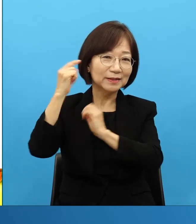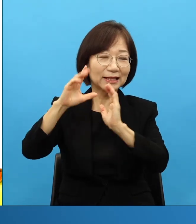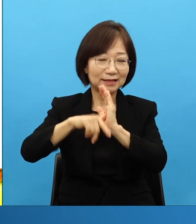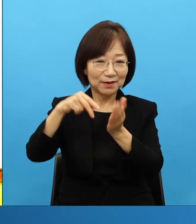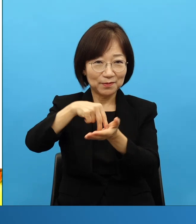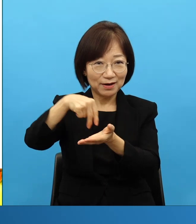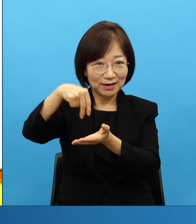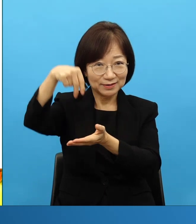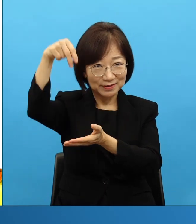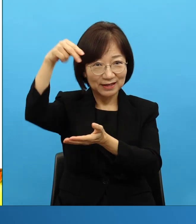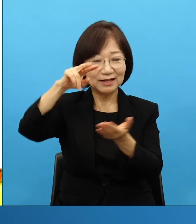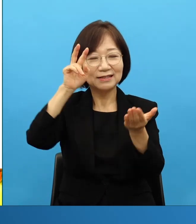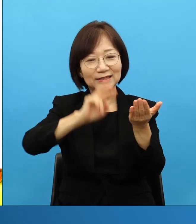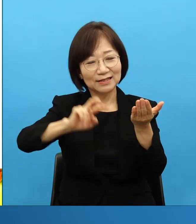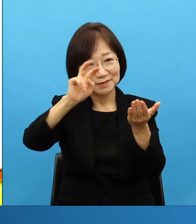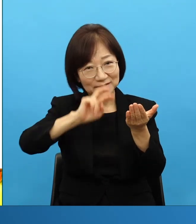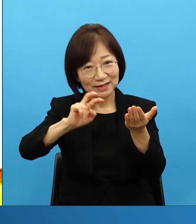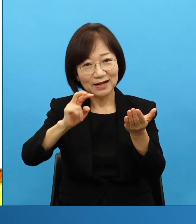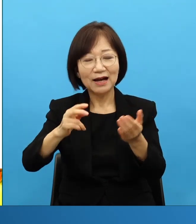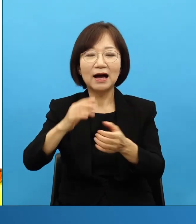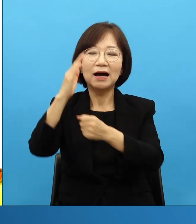올라가시도다.